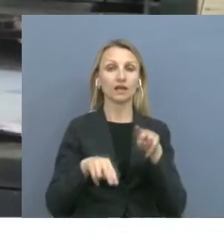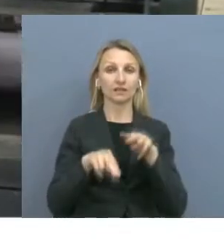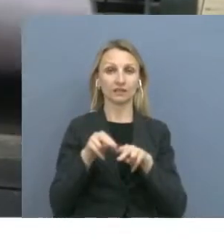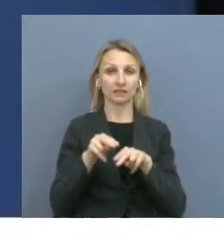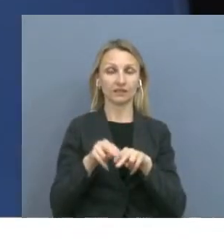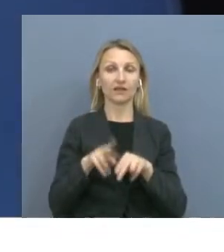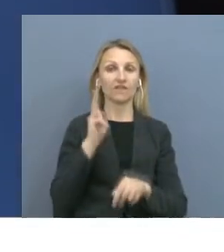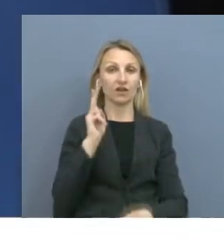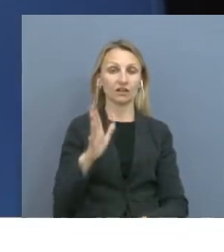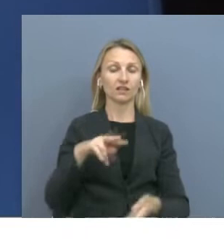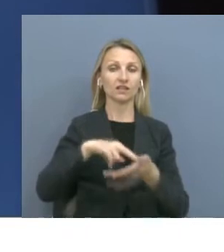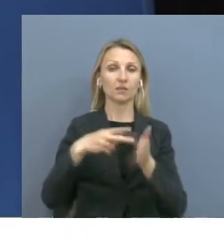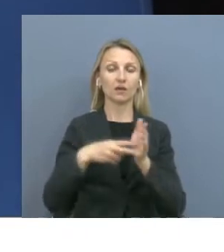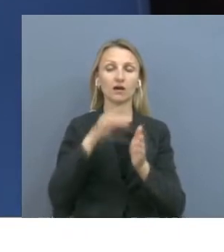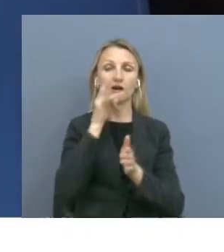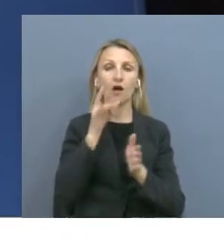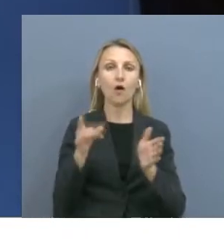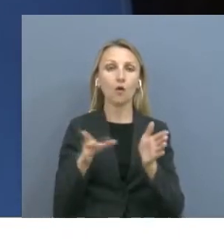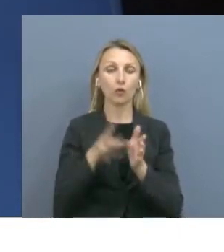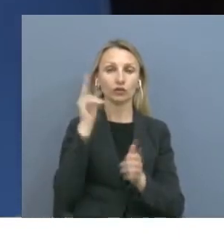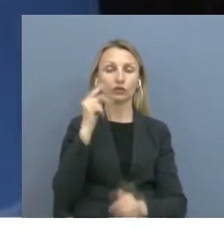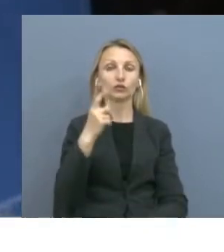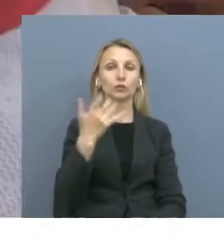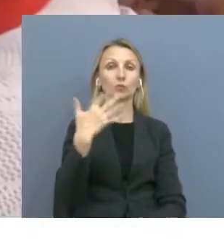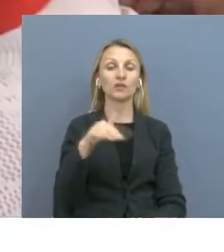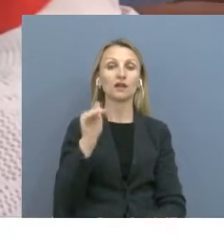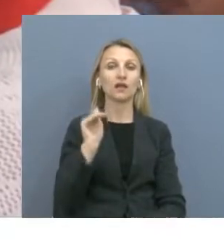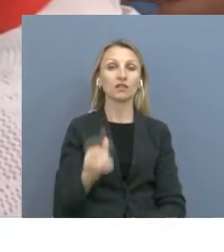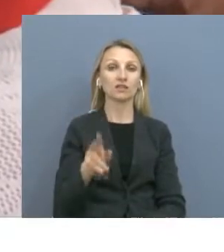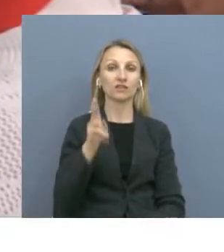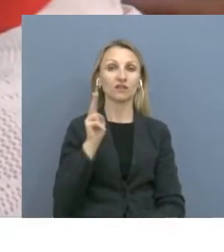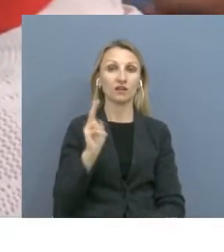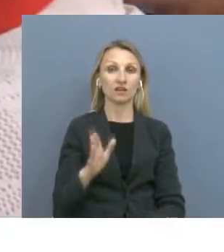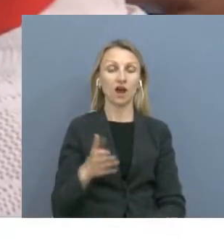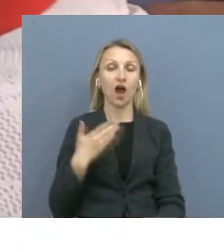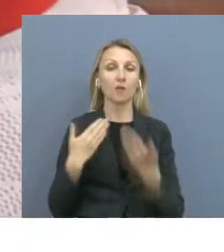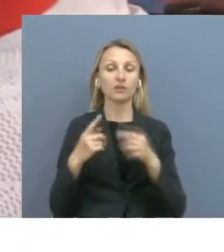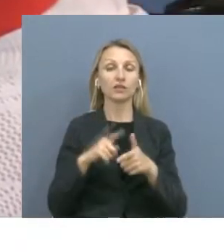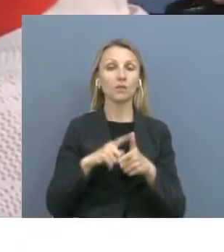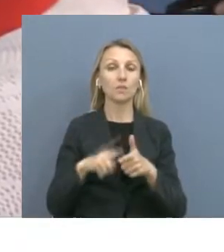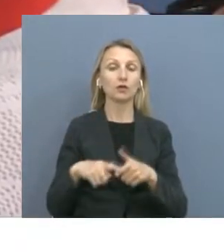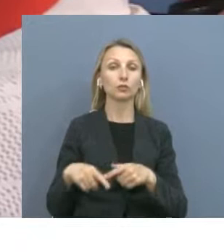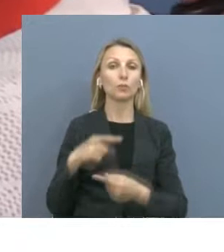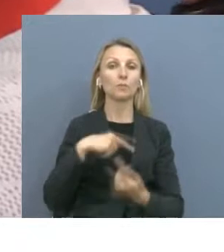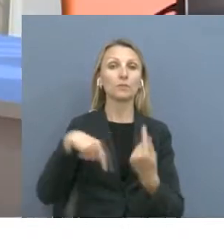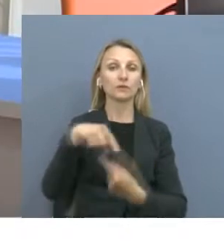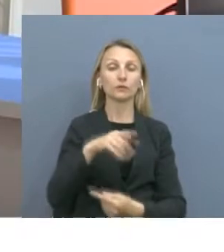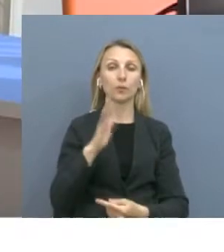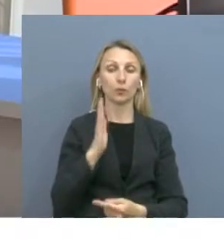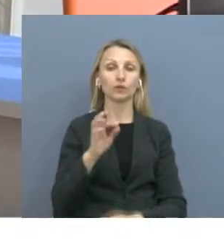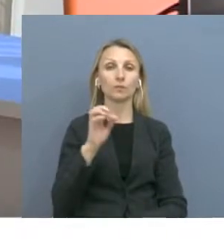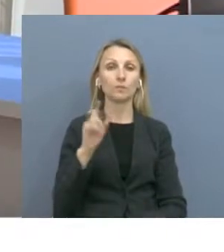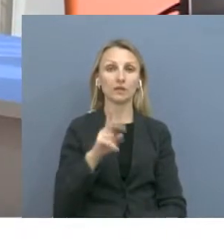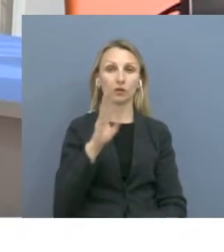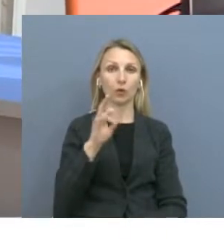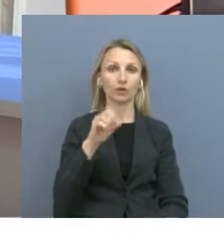жилья. Запланированы рекордные цифры – 150 тысяч квартир. Общение между бизнесом и государством станет бесконтактным.